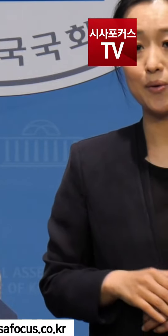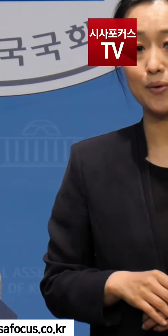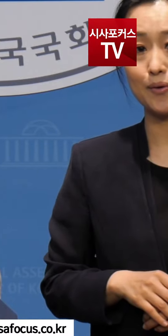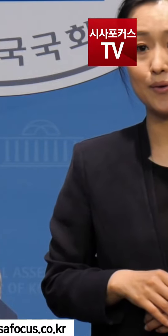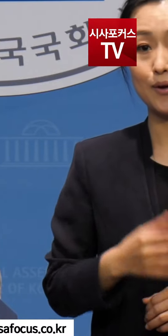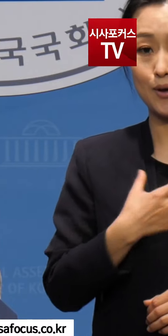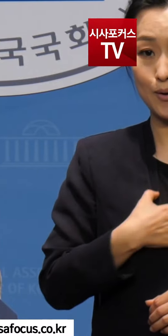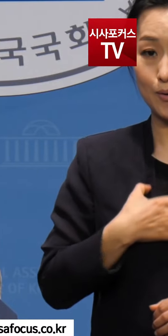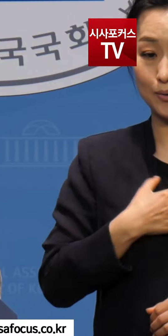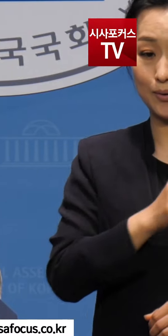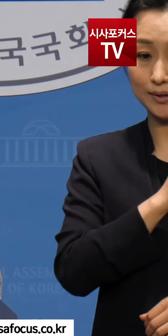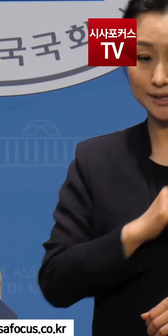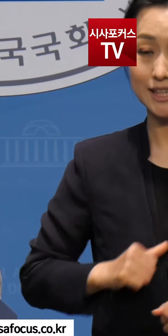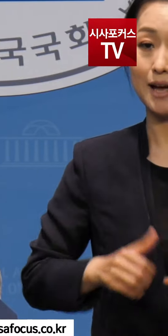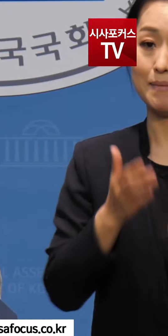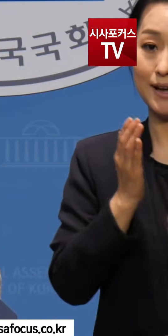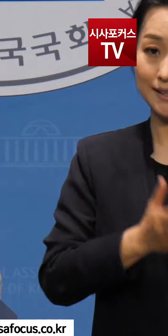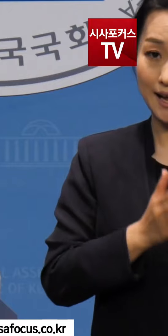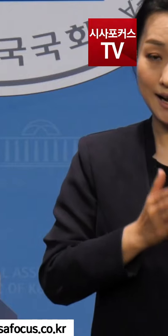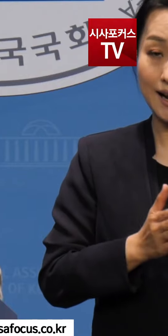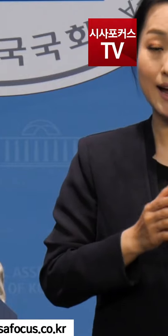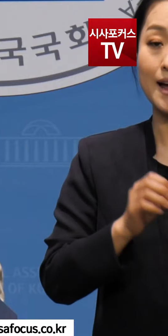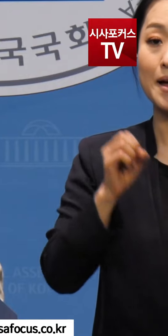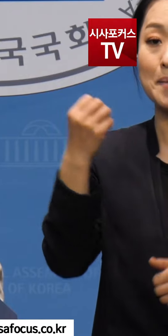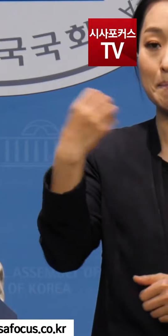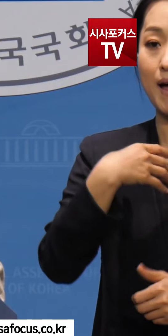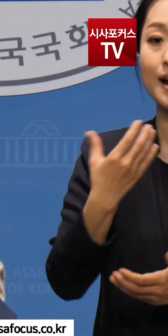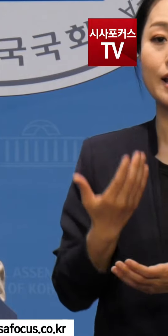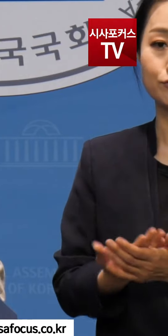고통을 감내해달라고 호소하십시오.